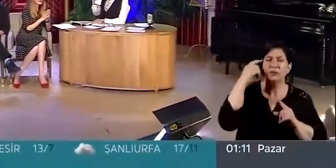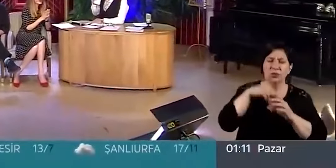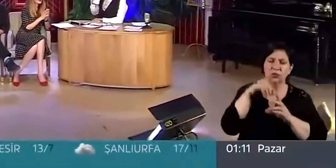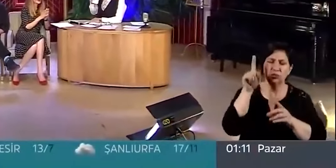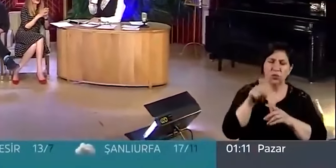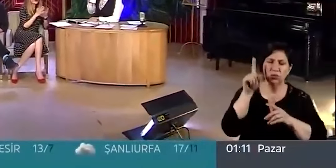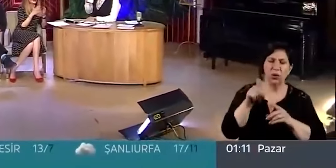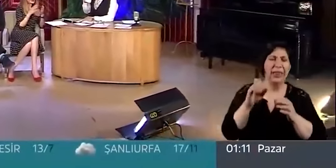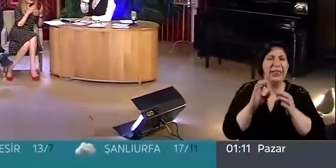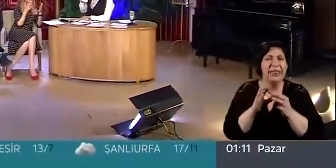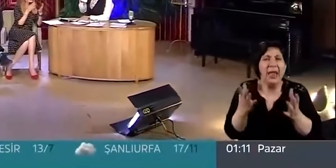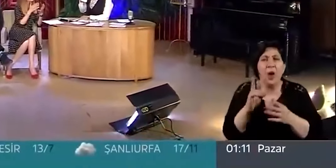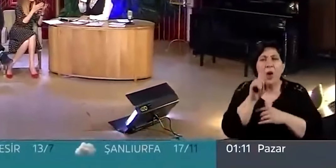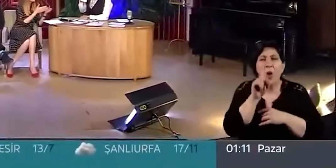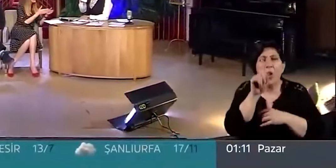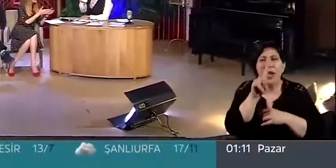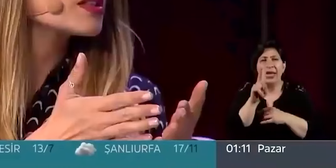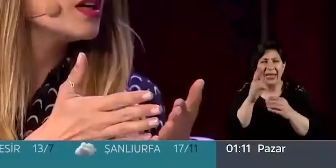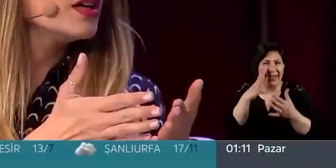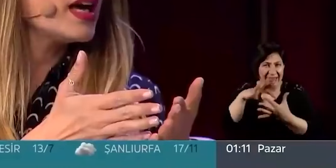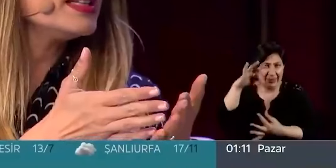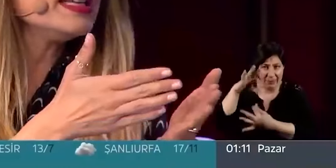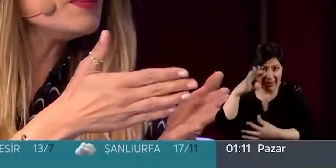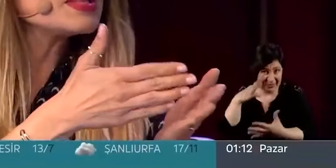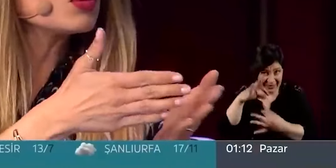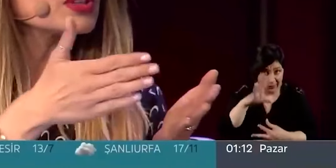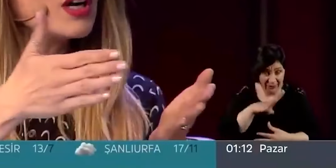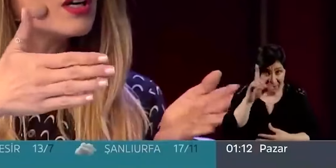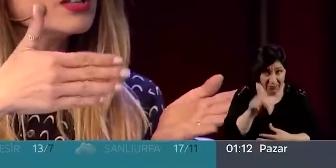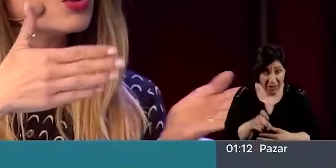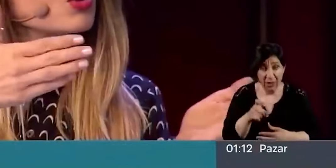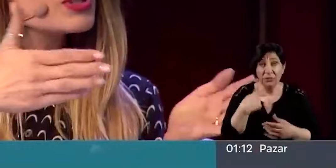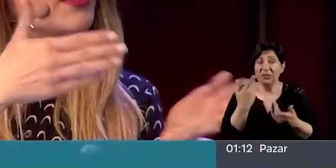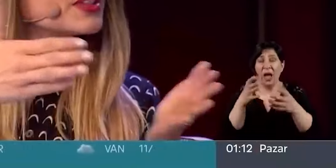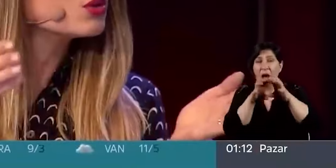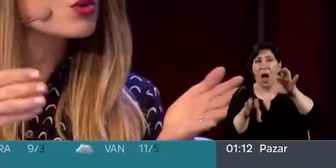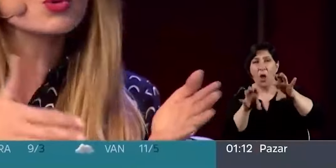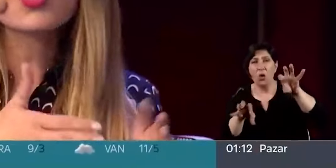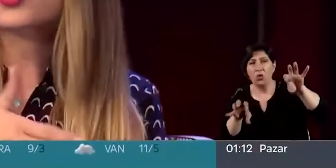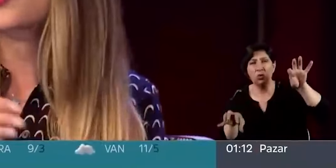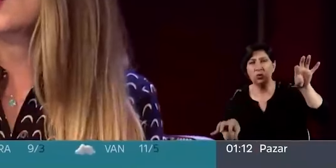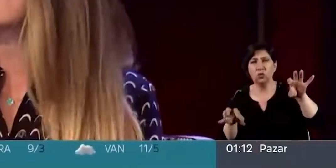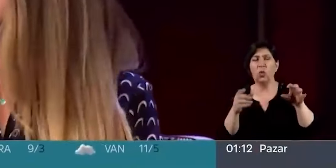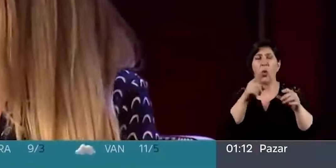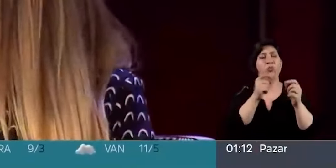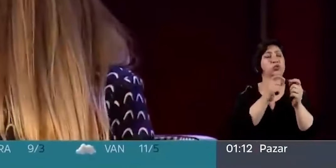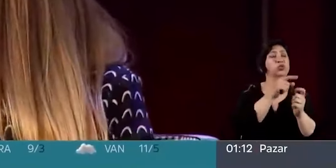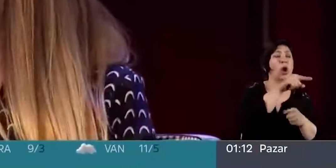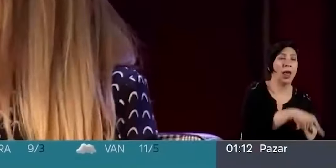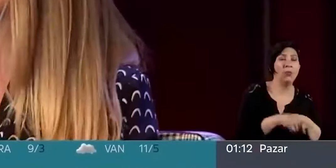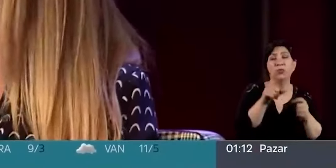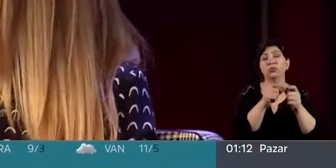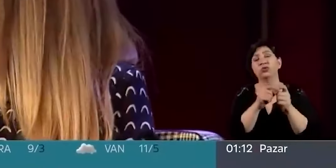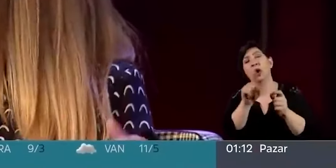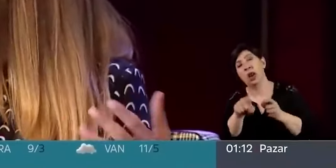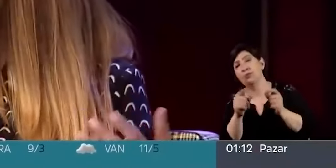kafamda. Mesela niye 12 tip insan mı var? Yani niye biz bunları ayırıyoruz, yaftalıyoruz? O burç böyledir, bu burç